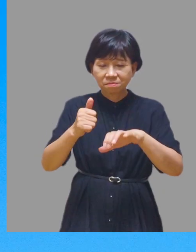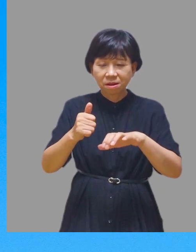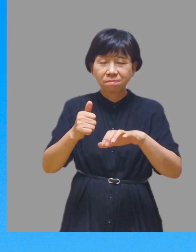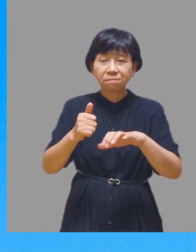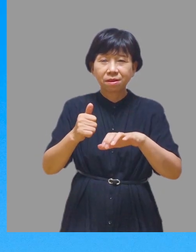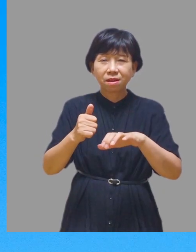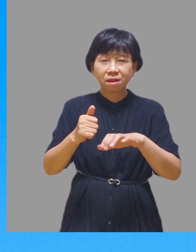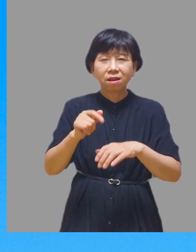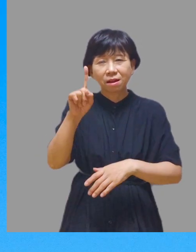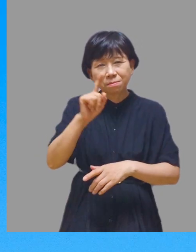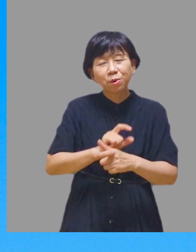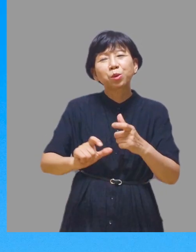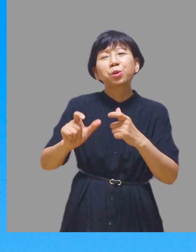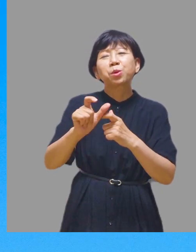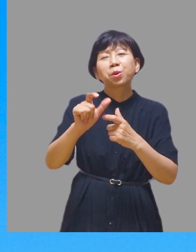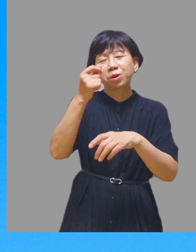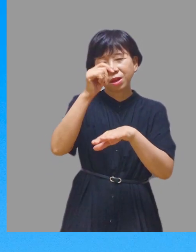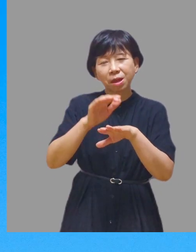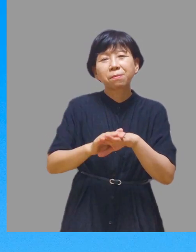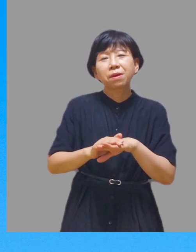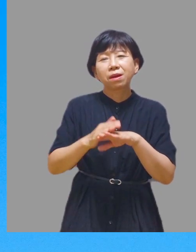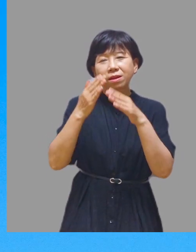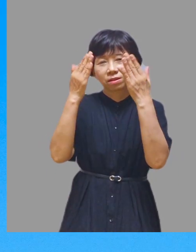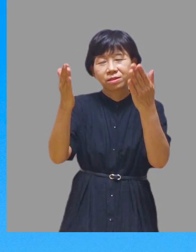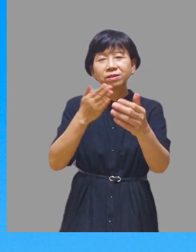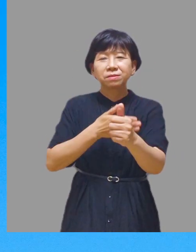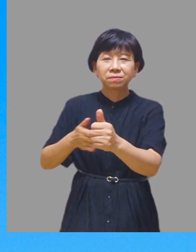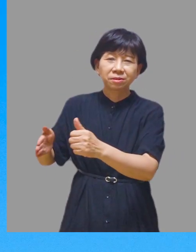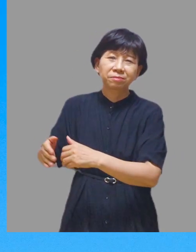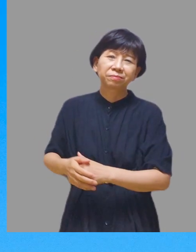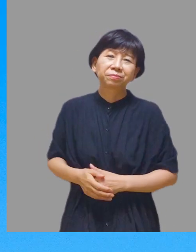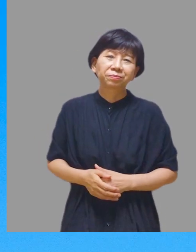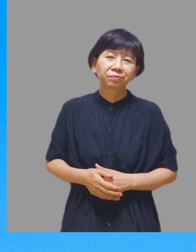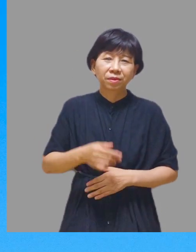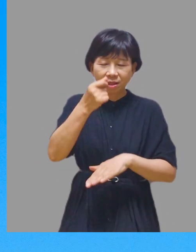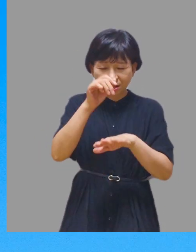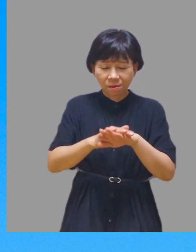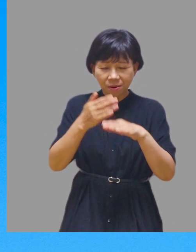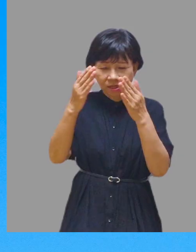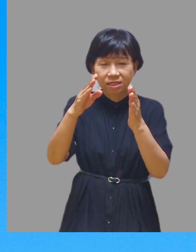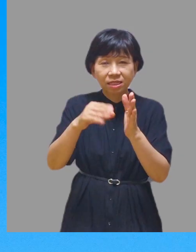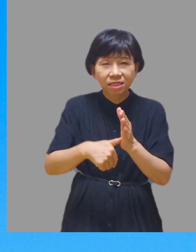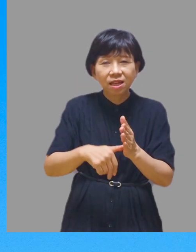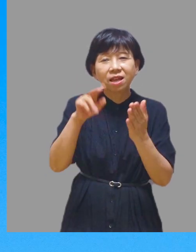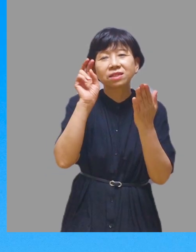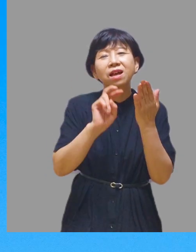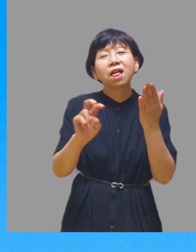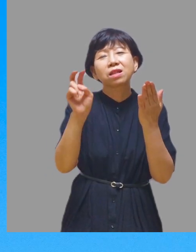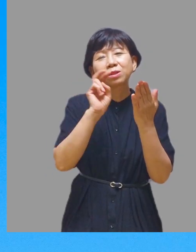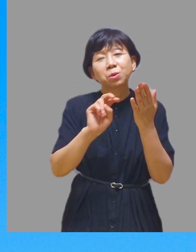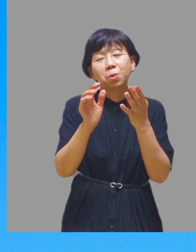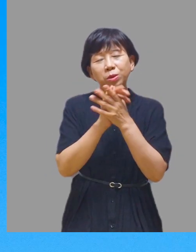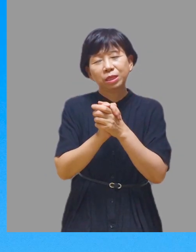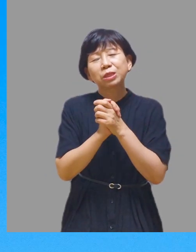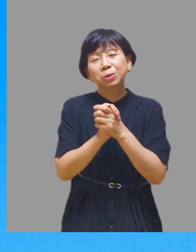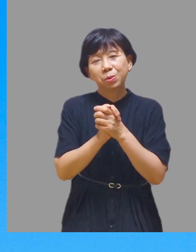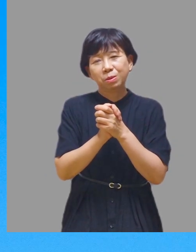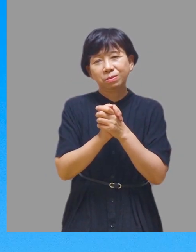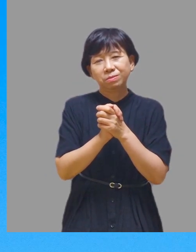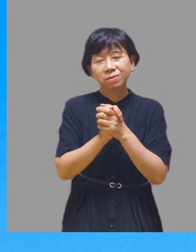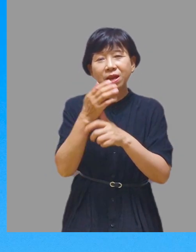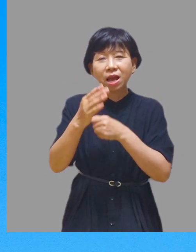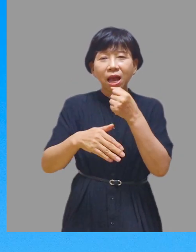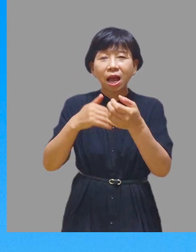more time, 한 번 더 예배 드리실 수 있기를 바랍니다. 예배를 드리되 찬송과 기도,